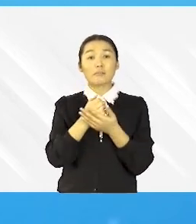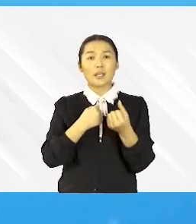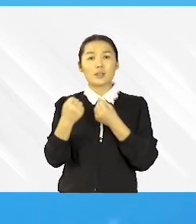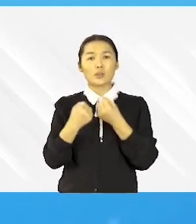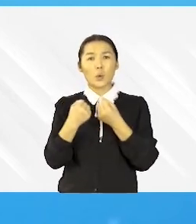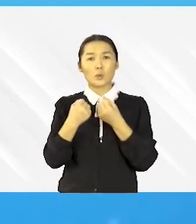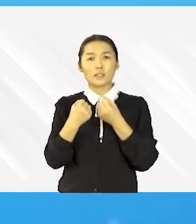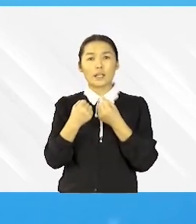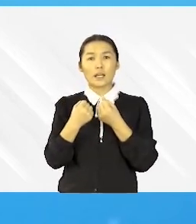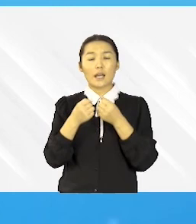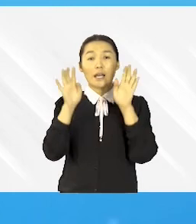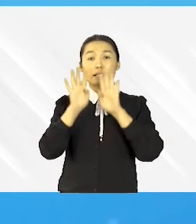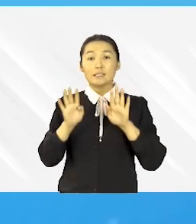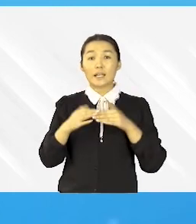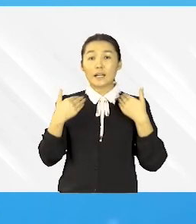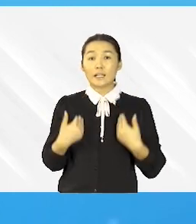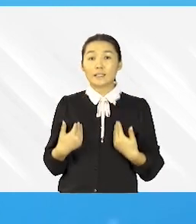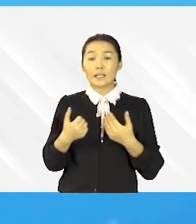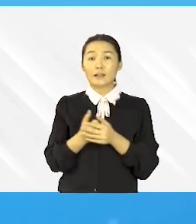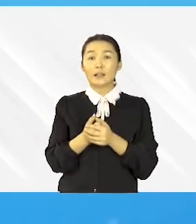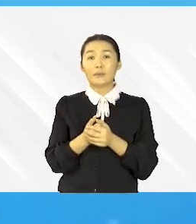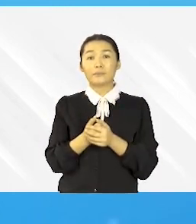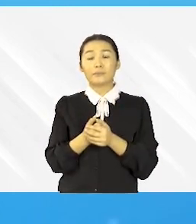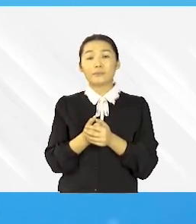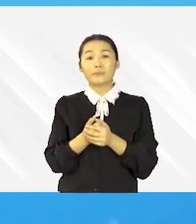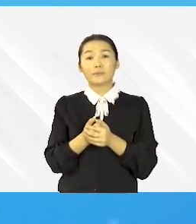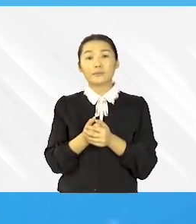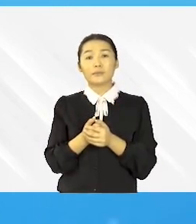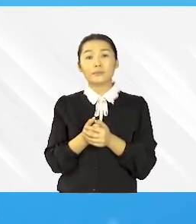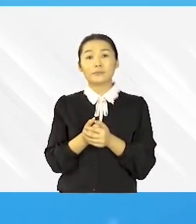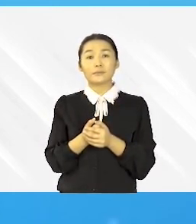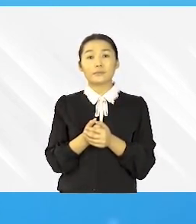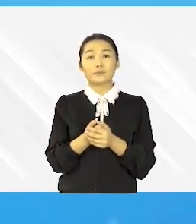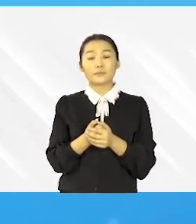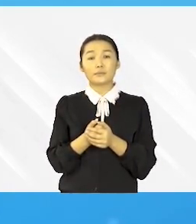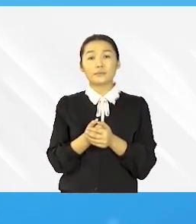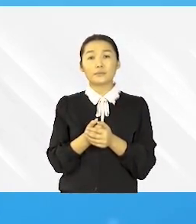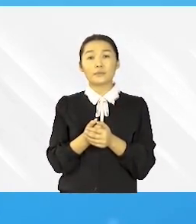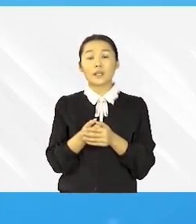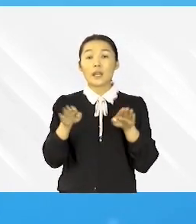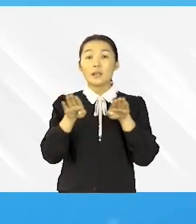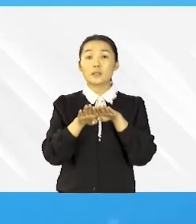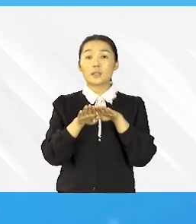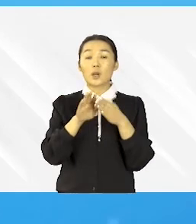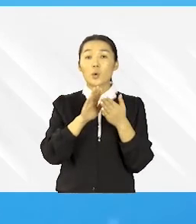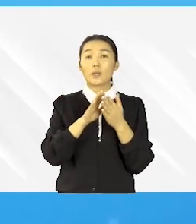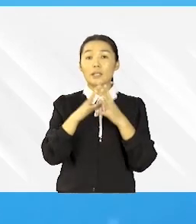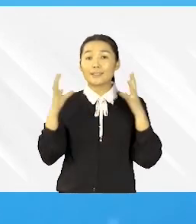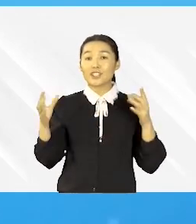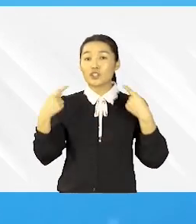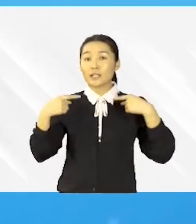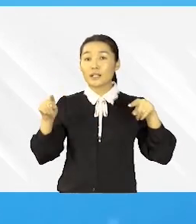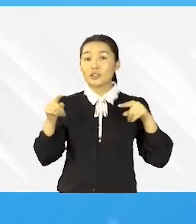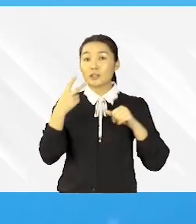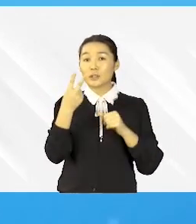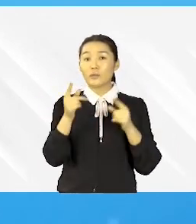тело, согнутое, снабженное массивными органами для разгрызания корешков. Такое значительное отличие двух